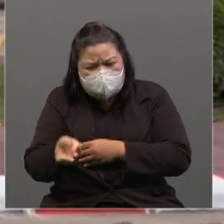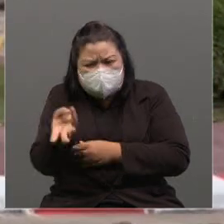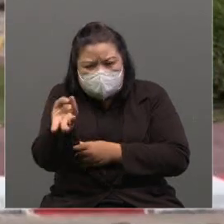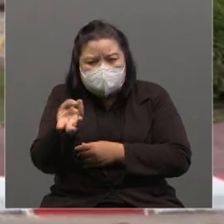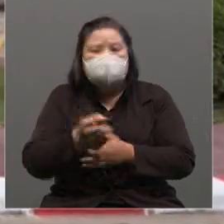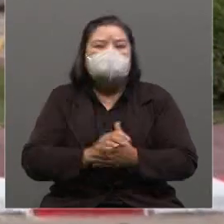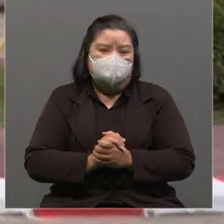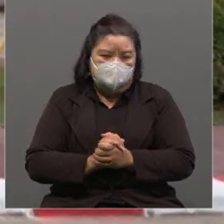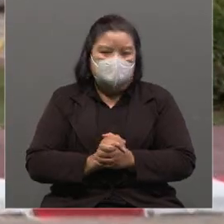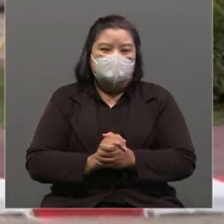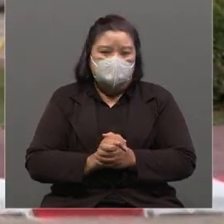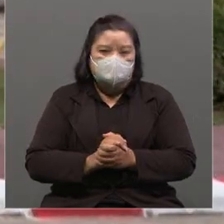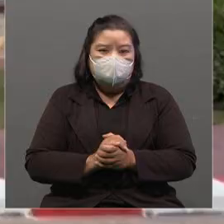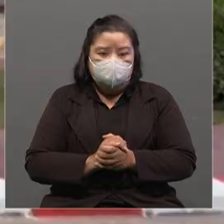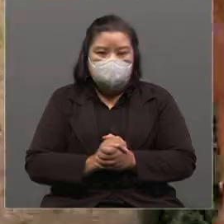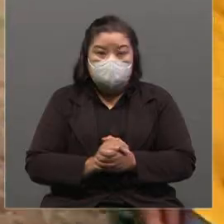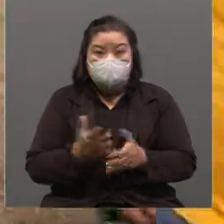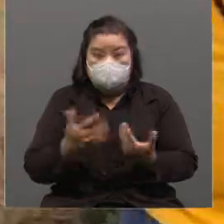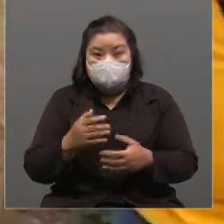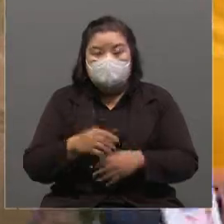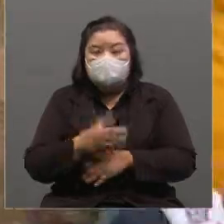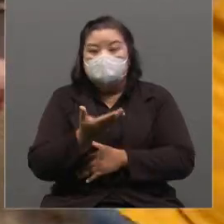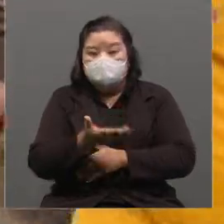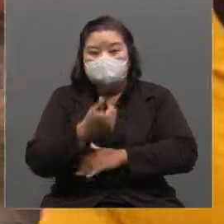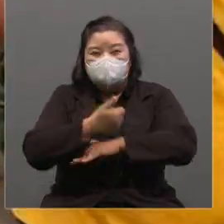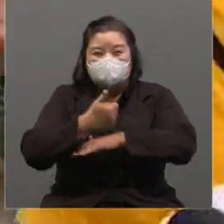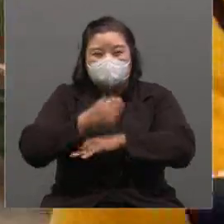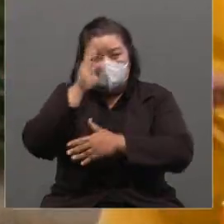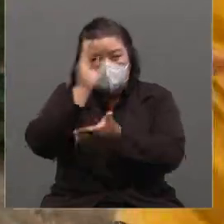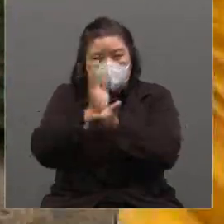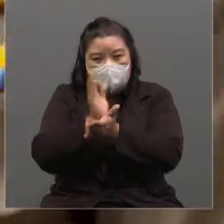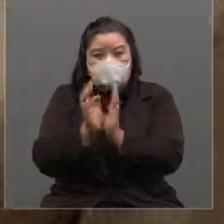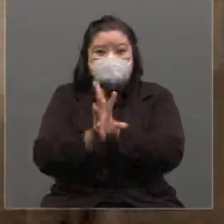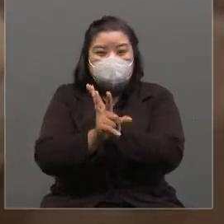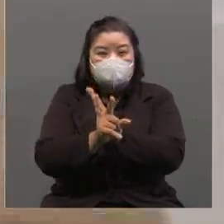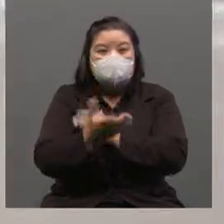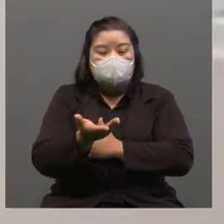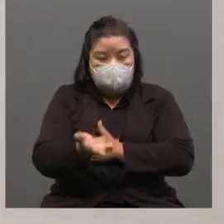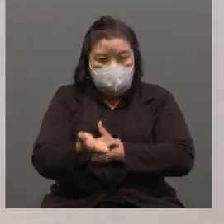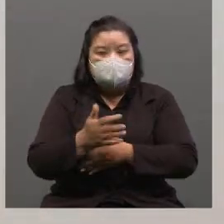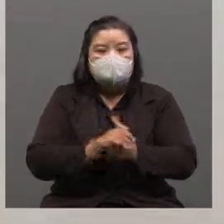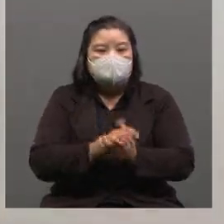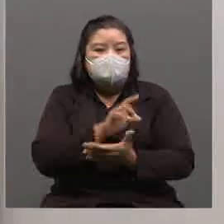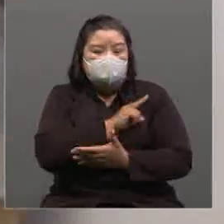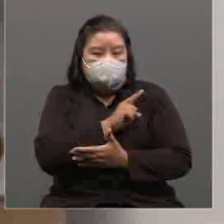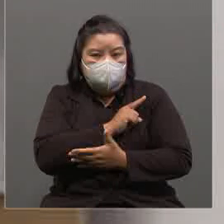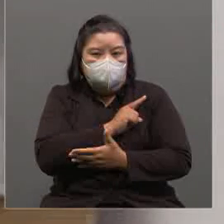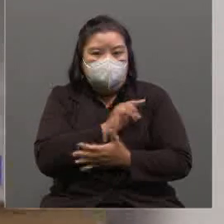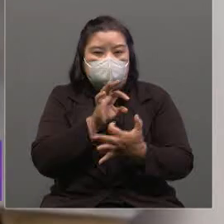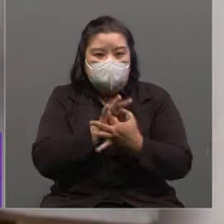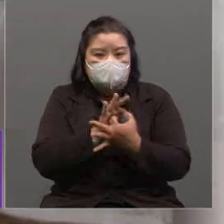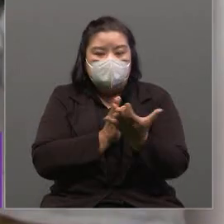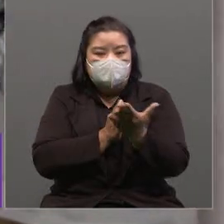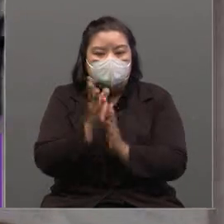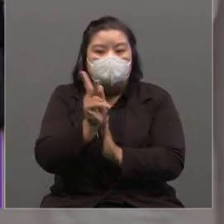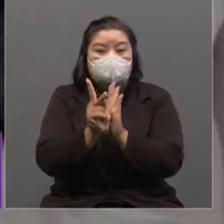ขณะที่รักษาราชการแทนผู้บังคับการตำรวจภูธรจังหวัดชลบุรีพลตำรวจตรีธนาวุฒิจงจิระผู้บังคับการกฎหมายและคดี